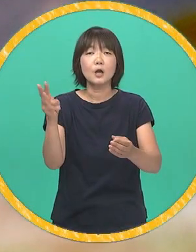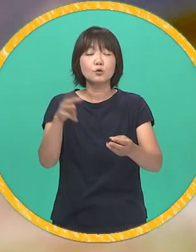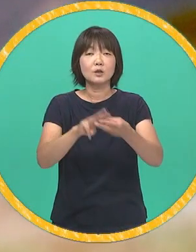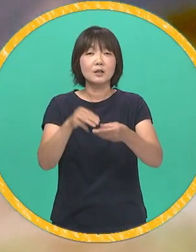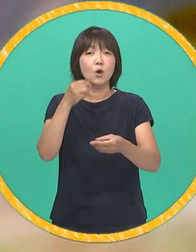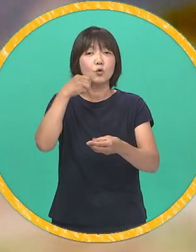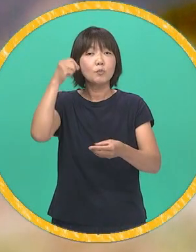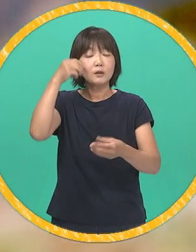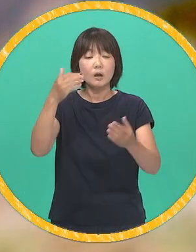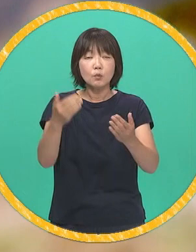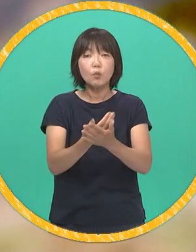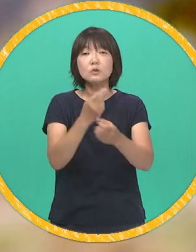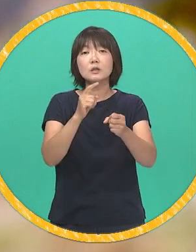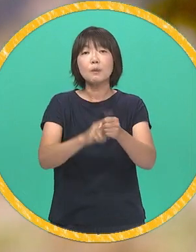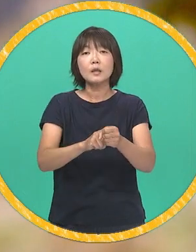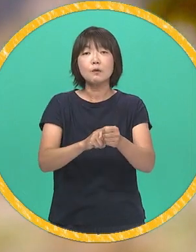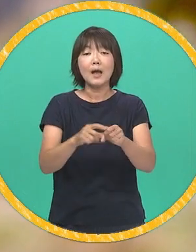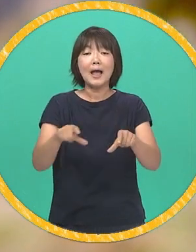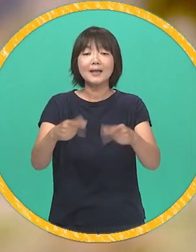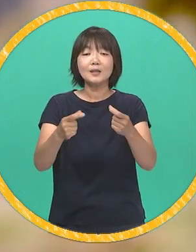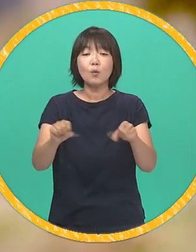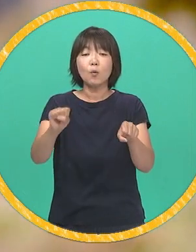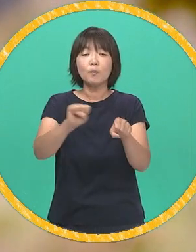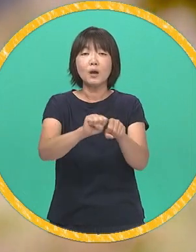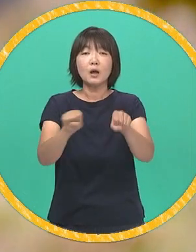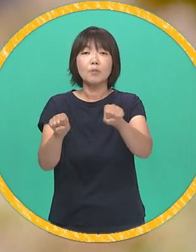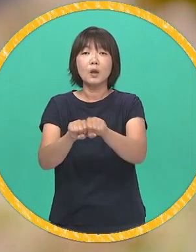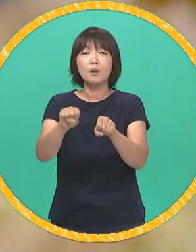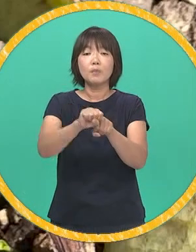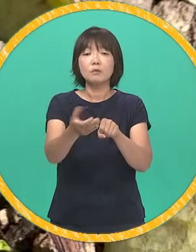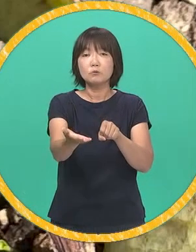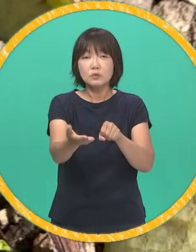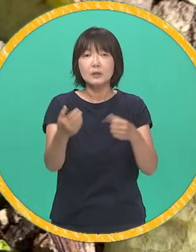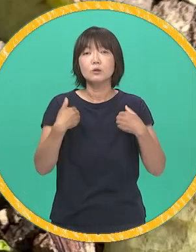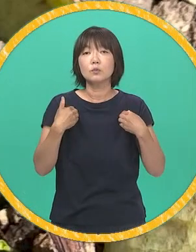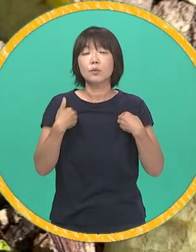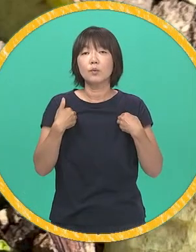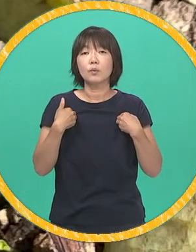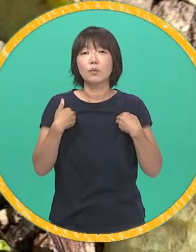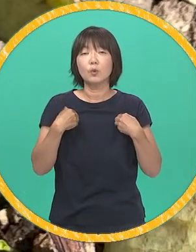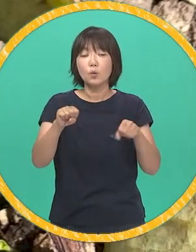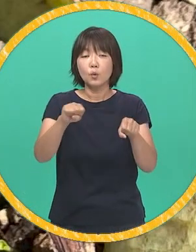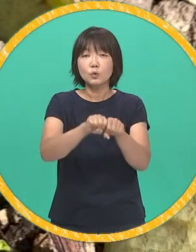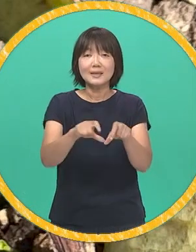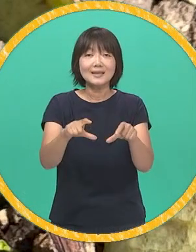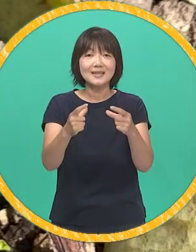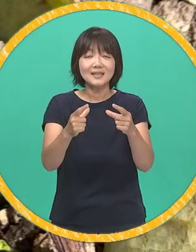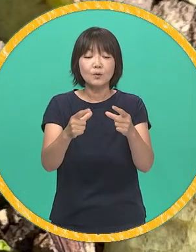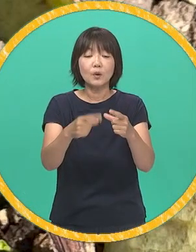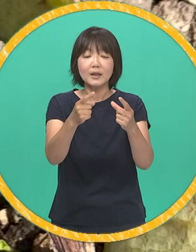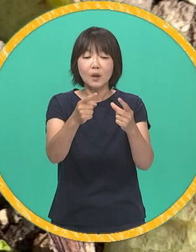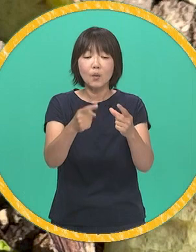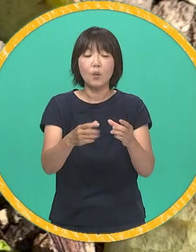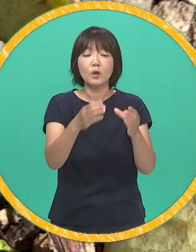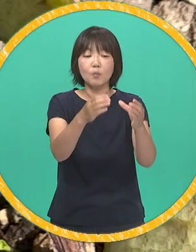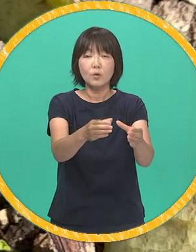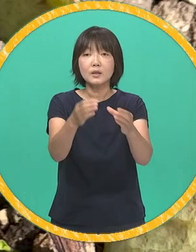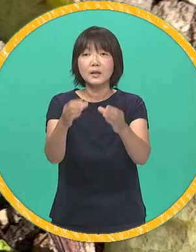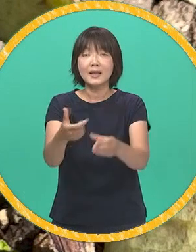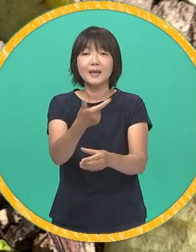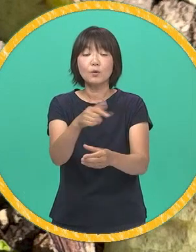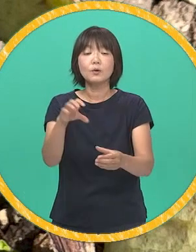っていうのを残すためには次ひどいのをしなくてはいけないんですその2激押していただいた枝をこちらに持ってきて